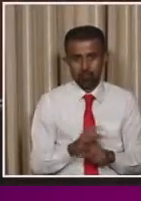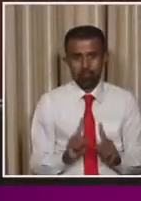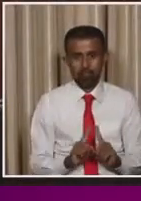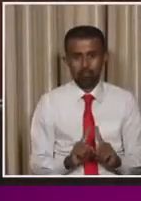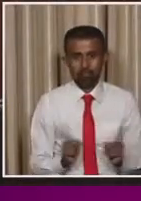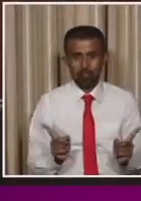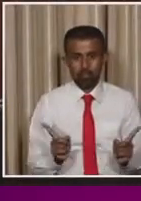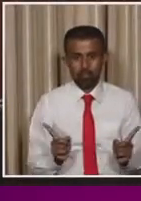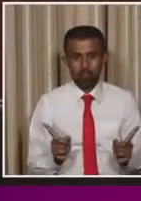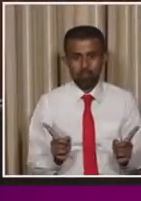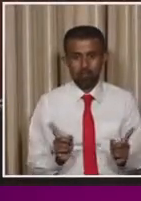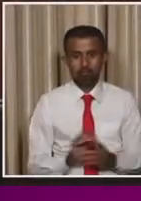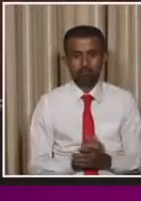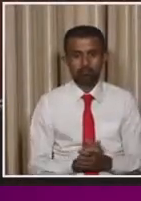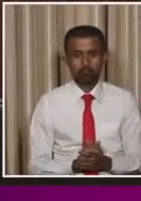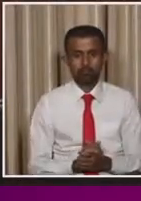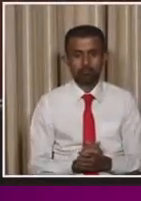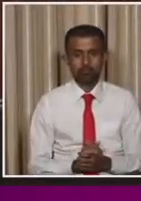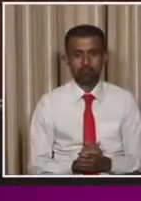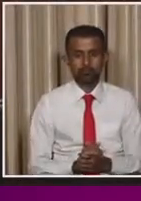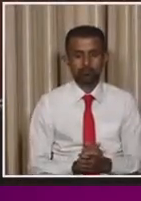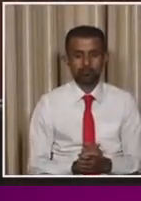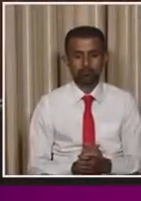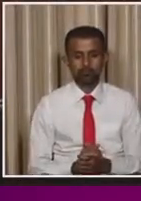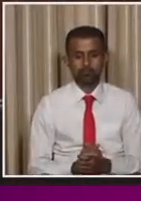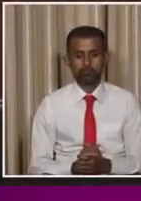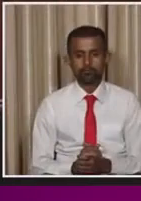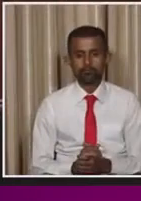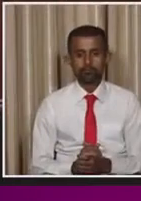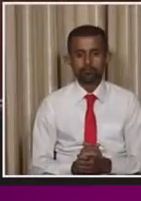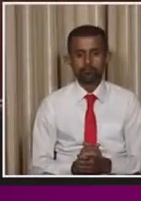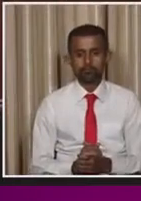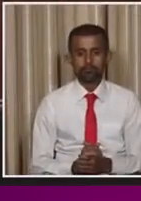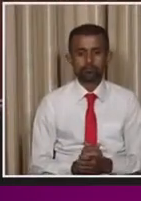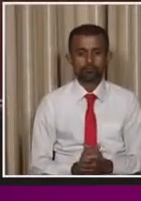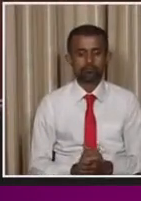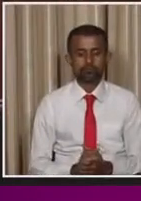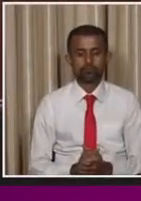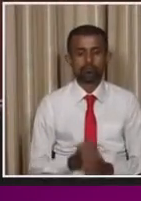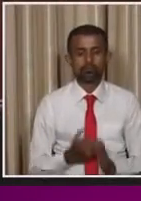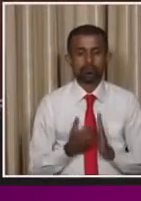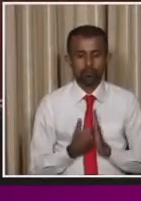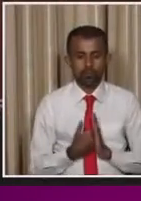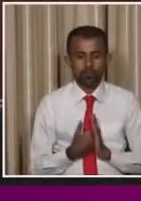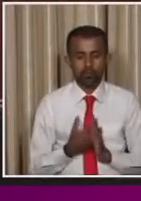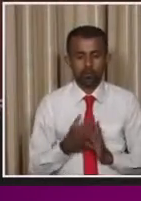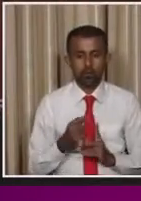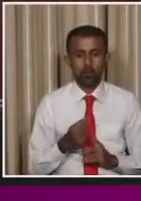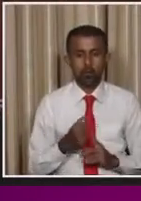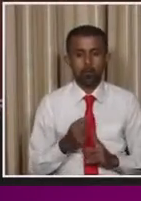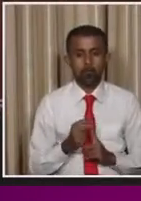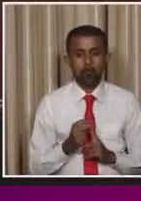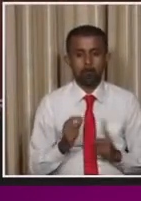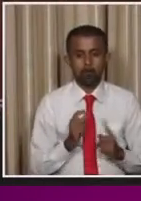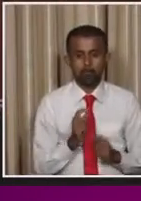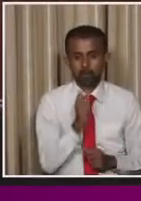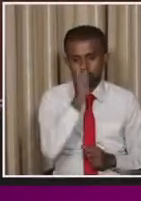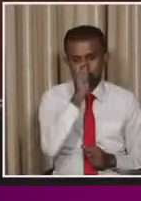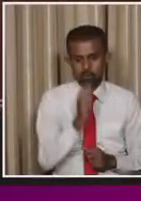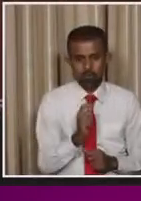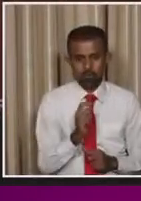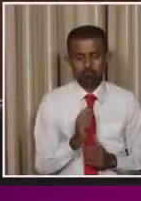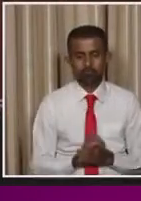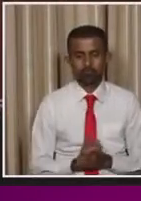உறவுகளை கையாள்வதில் தனிப்பட்ட நபர்களின் விருப்பம் மற்றும் செயற்பாடுகளுக்கு உட்படுவதில்லை. எனினும் அரசாங்கம்